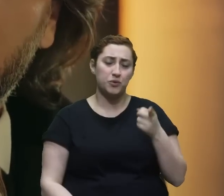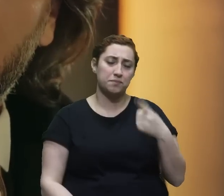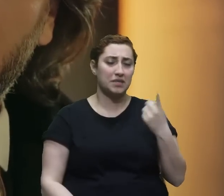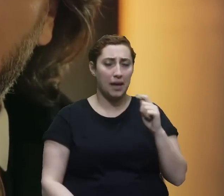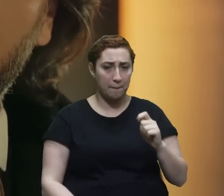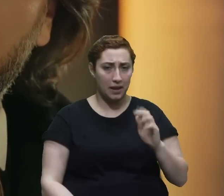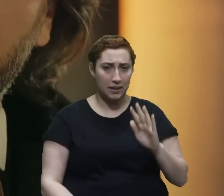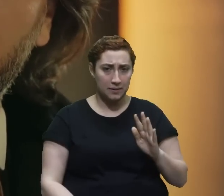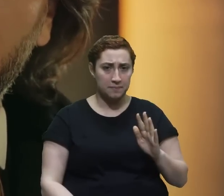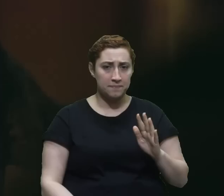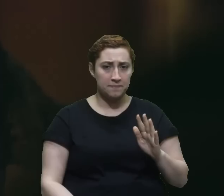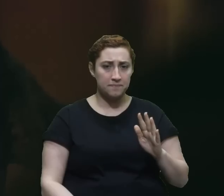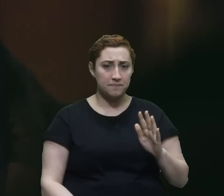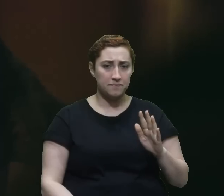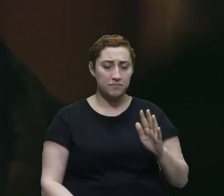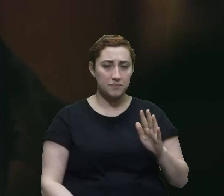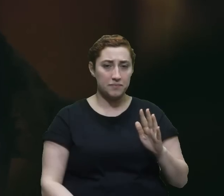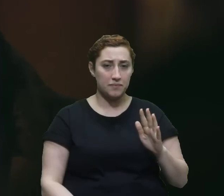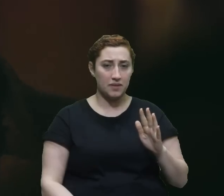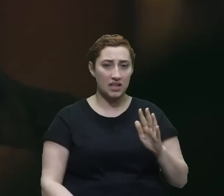Şöyle bir şey yapalım.